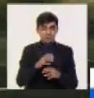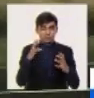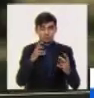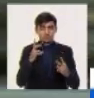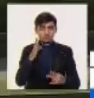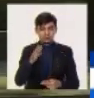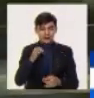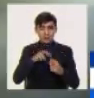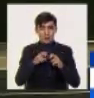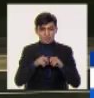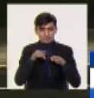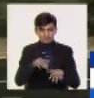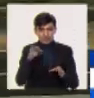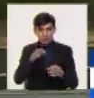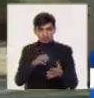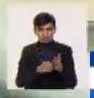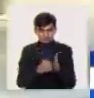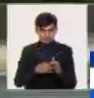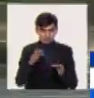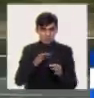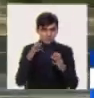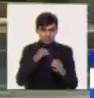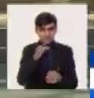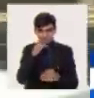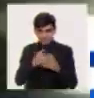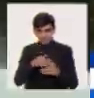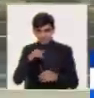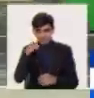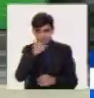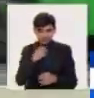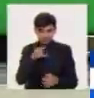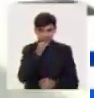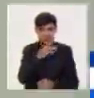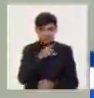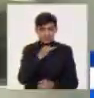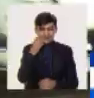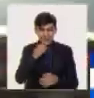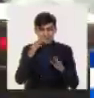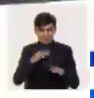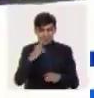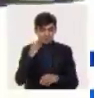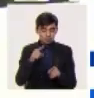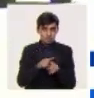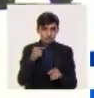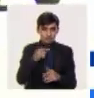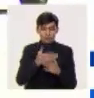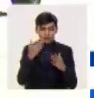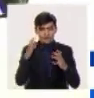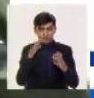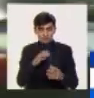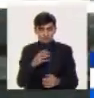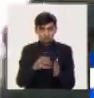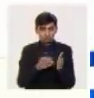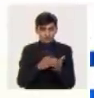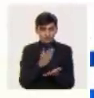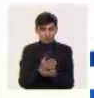Однако решить проблему с нехваткой автобусов за месяц и даже в ближайший год невозможно. В мегаполисе не хватает порядка 1000 автобусов, добавили в